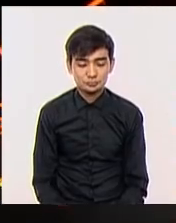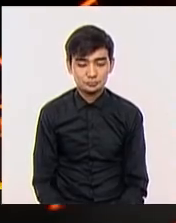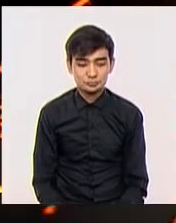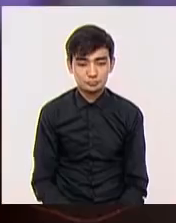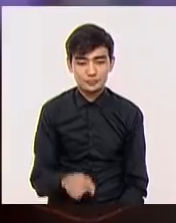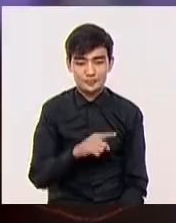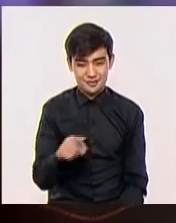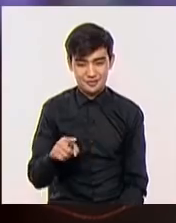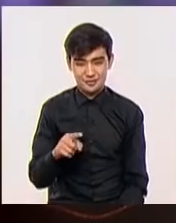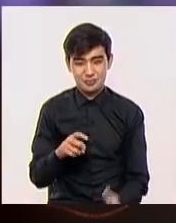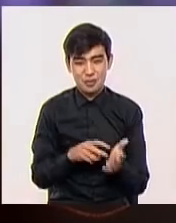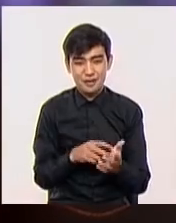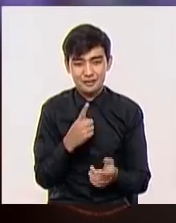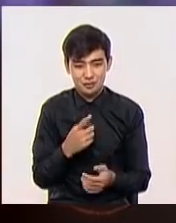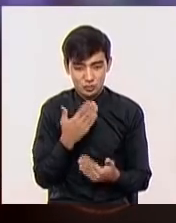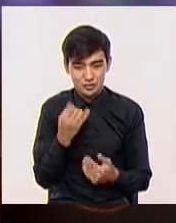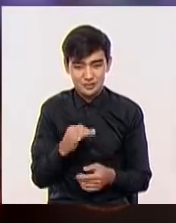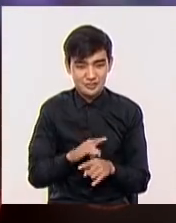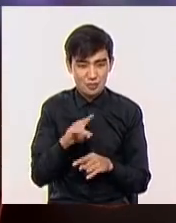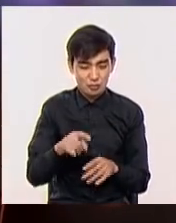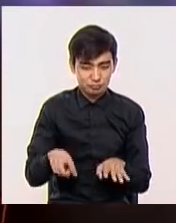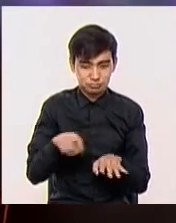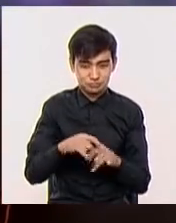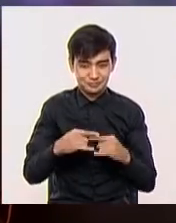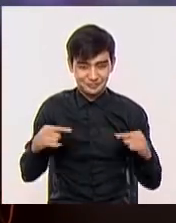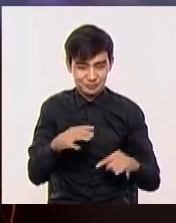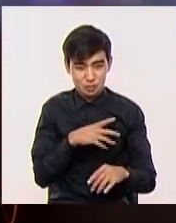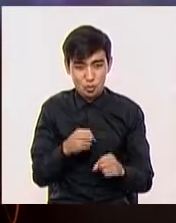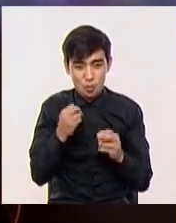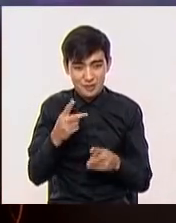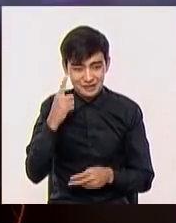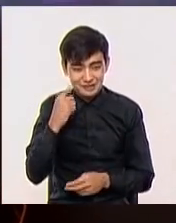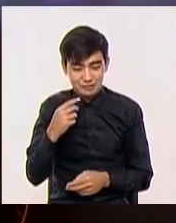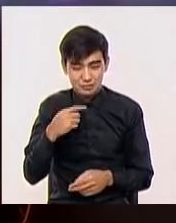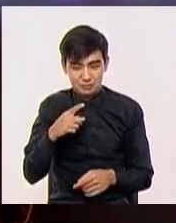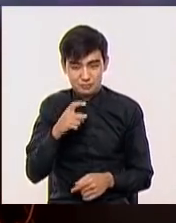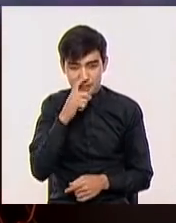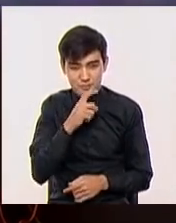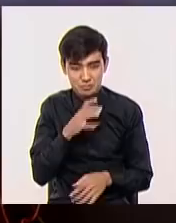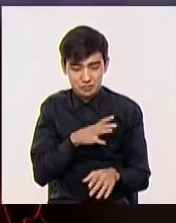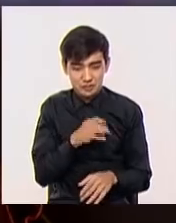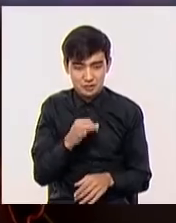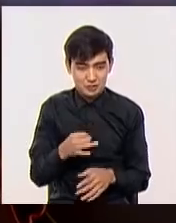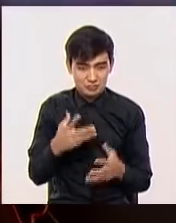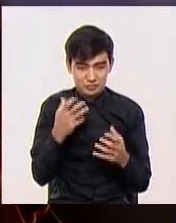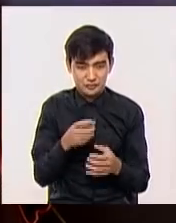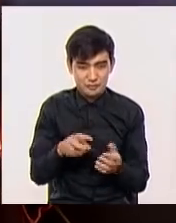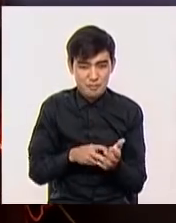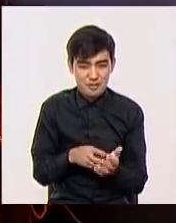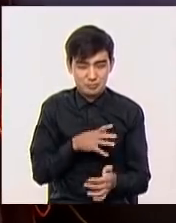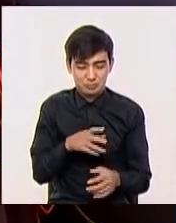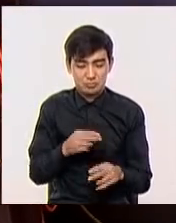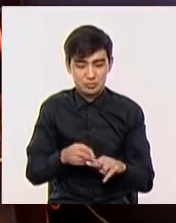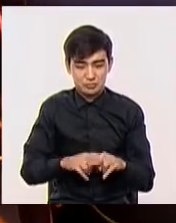Олар тек қана қорыққан жоқ, ұшақтың қанатына отыру қауіпті екенін де түсінбеді. Өйткені қараңғымыз. Бізге сұхбат